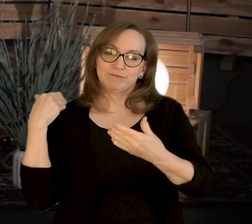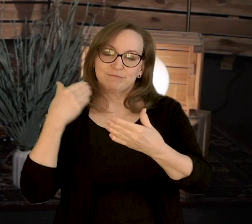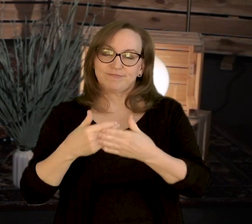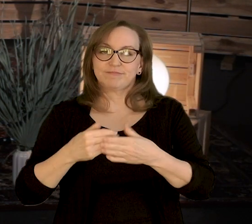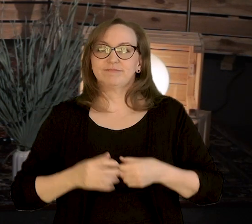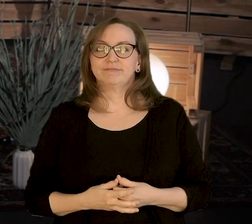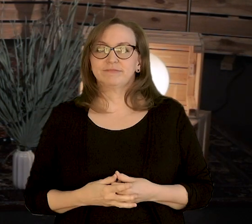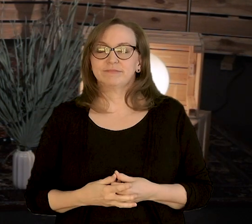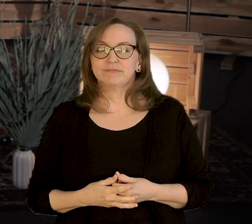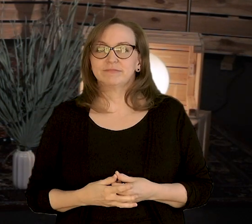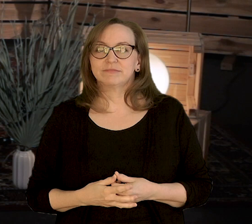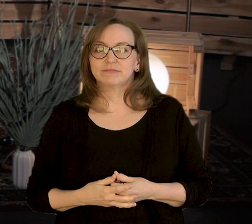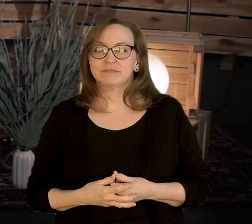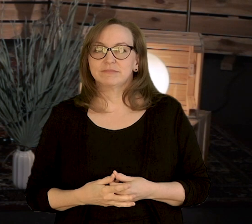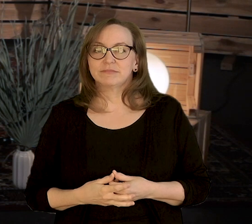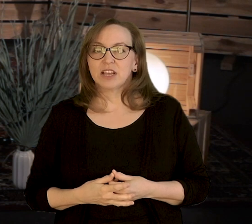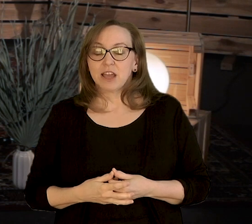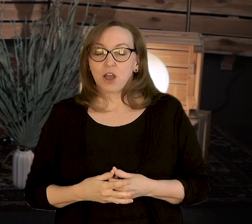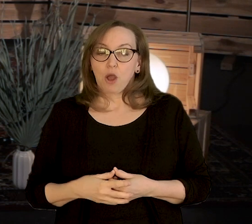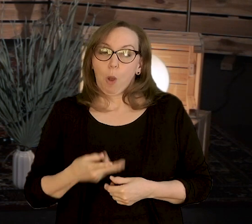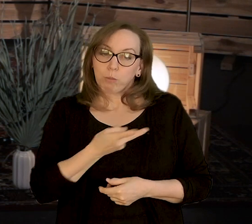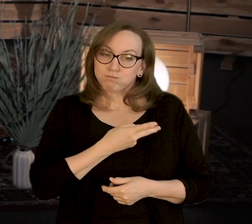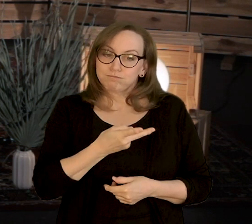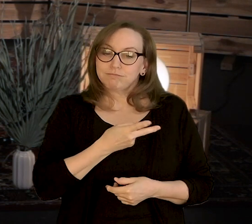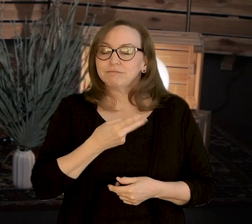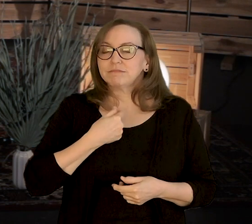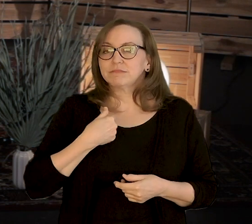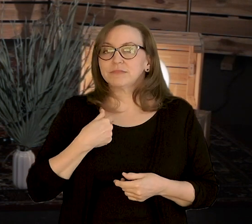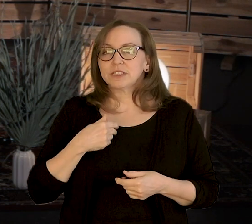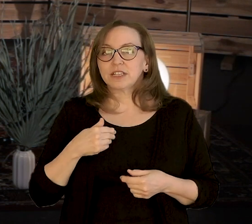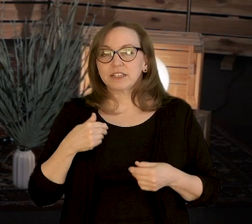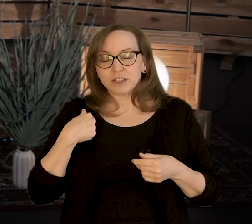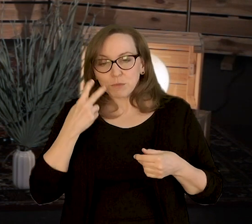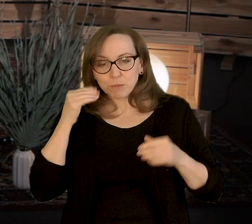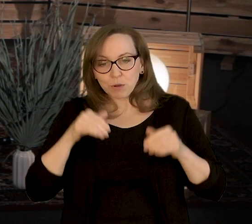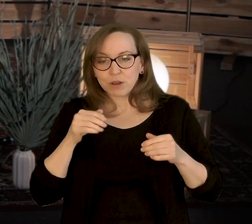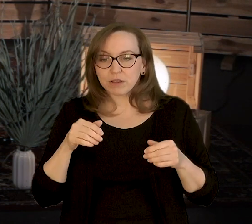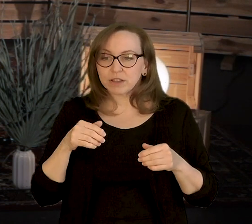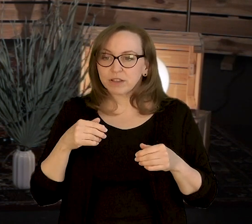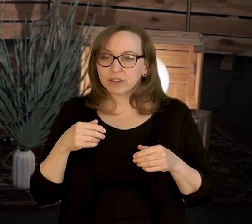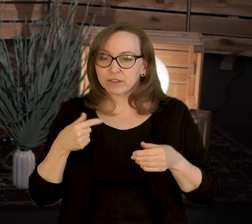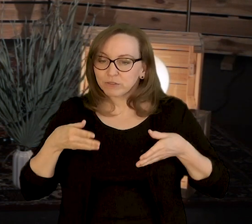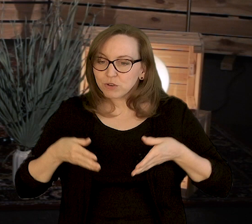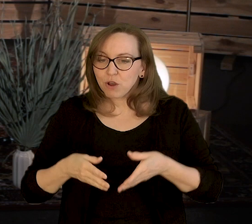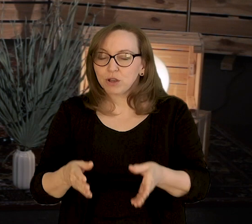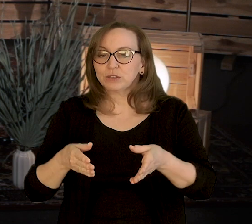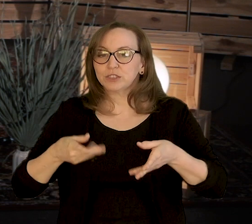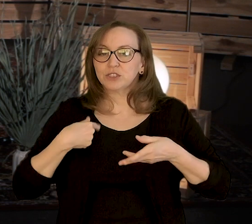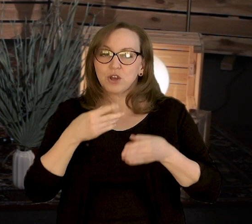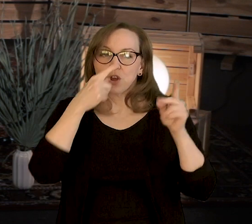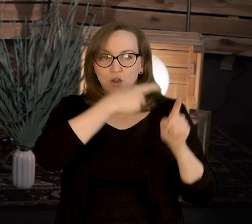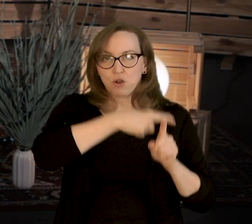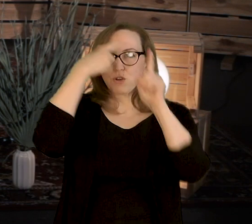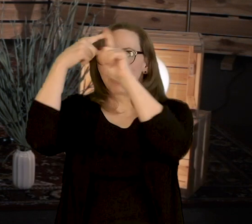Obaj widzieli wszystko, co się działo w drodze na Golgotę. Widzieli ludzi, którzy